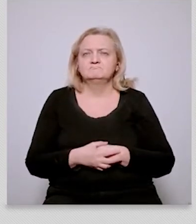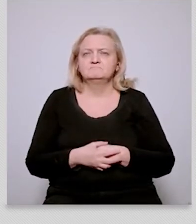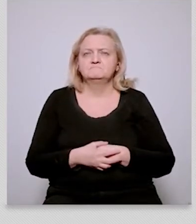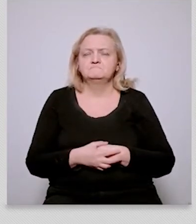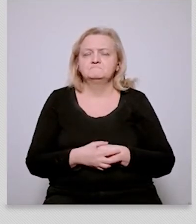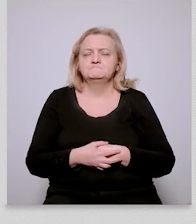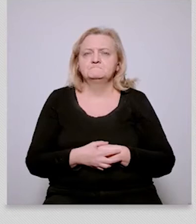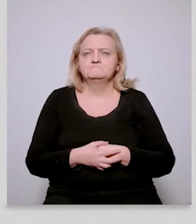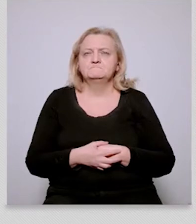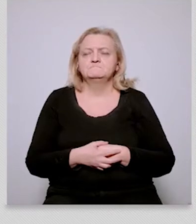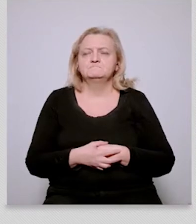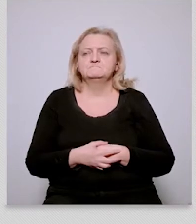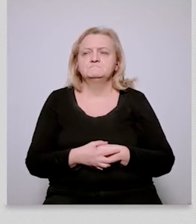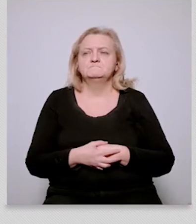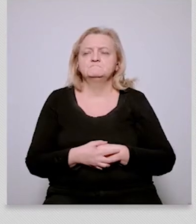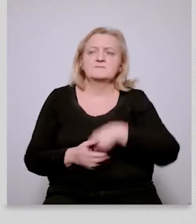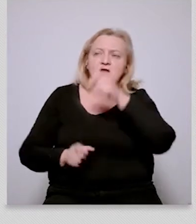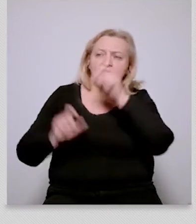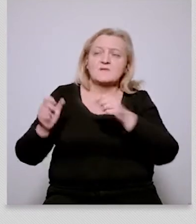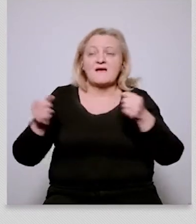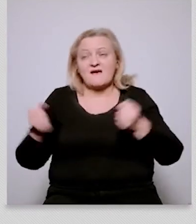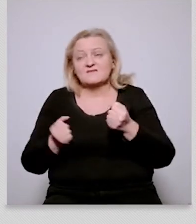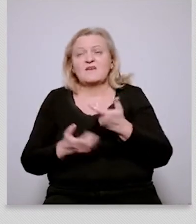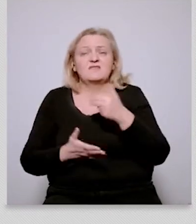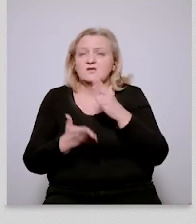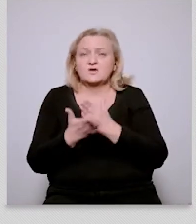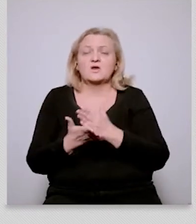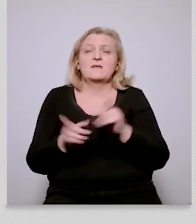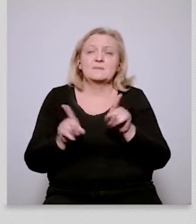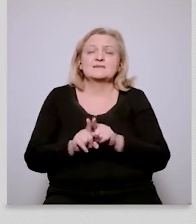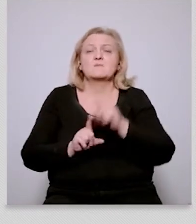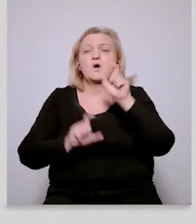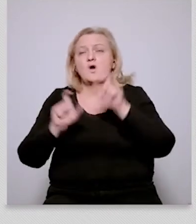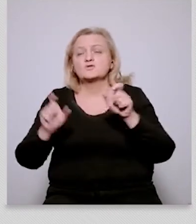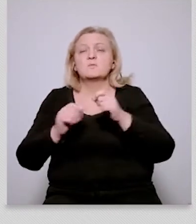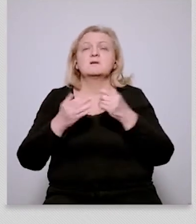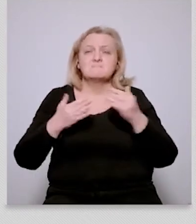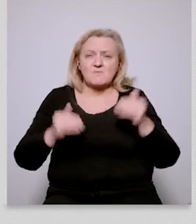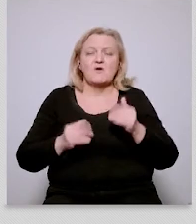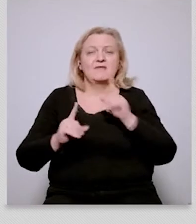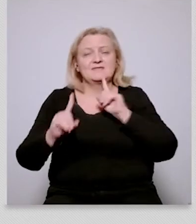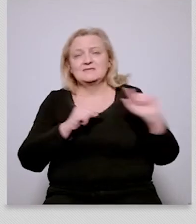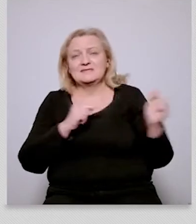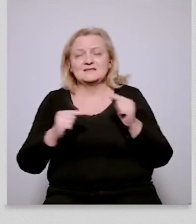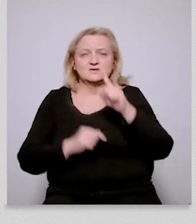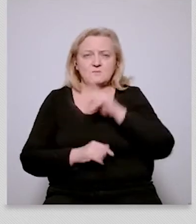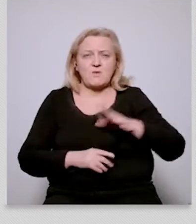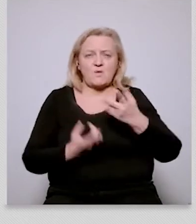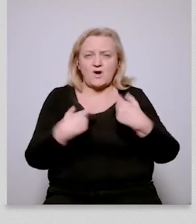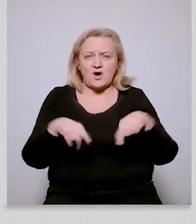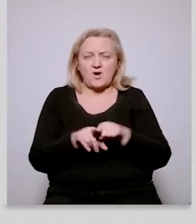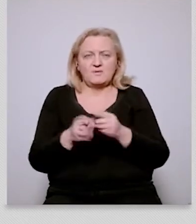aktywiści, a nawet nie aktywiści, tylko osoby otwarte na dyskusję w społeczeństwie obywatelskim,